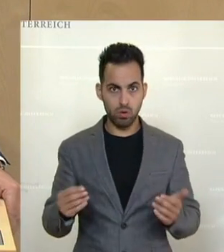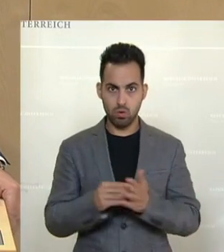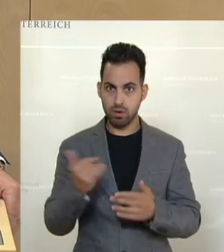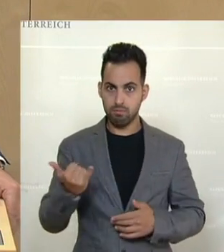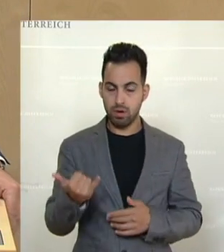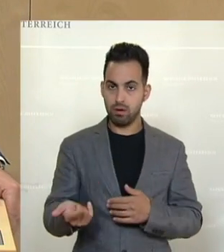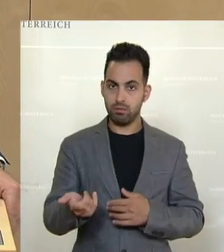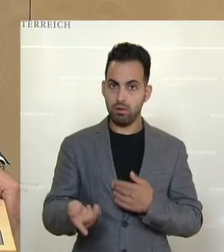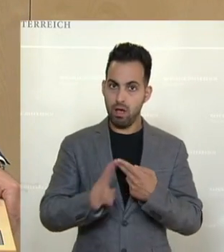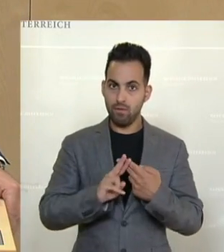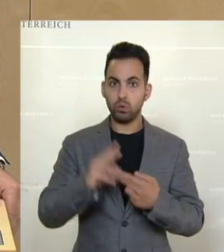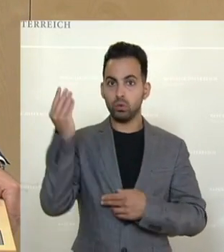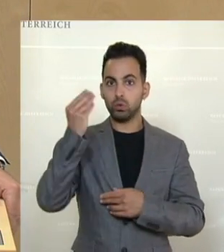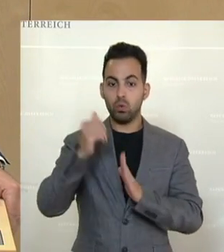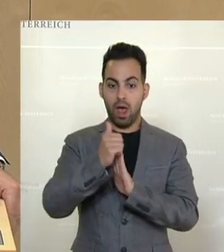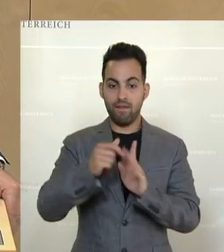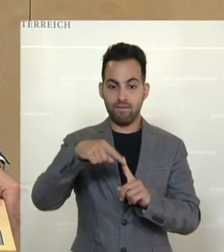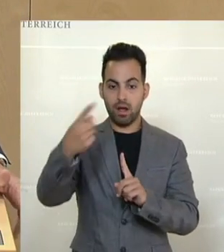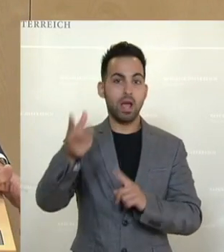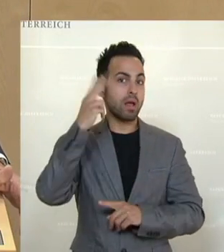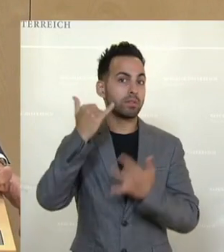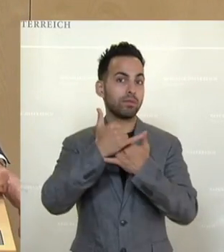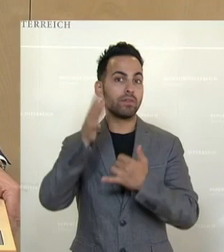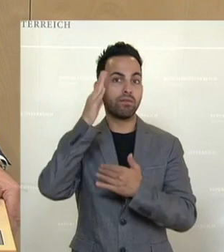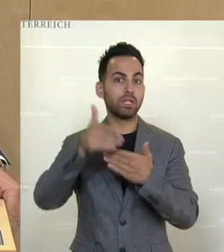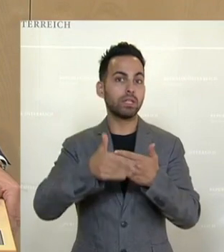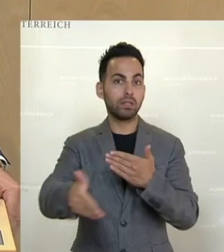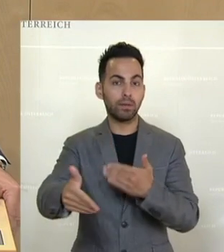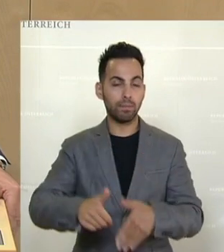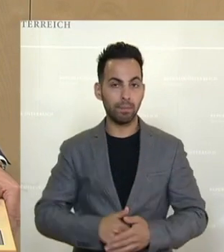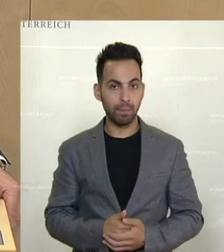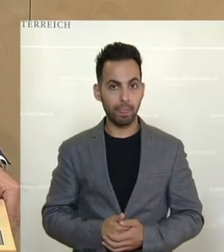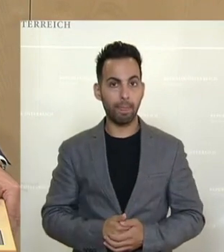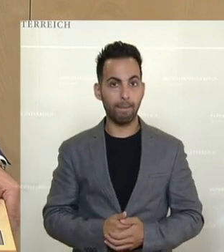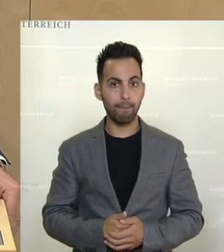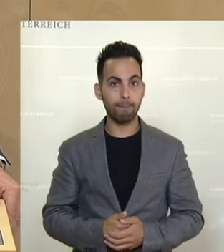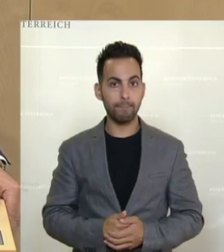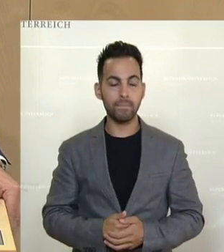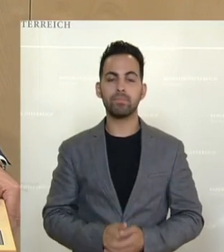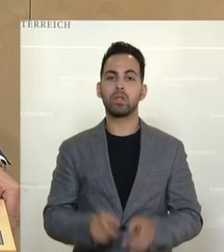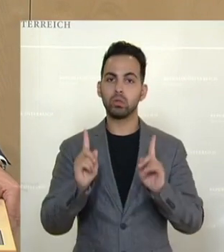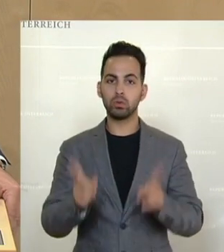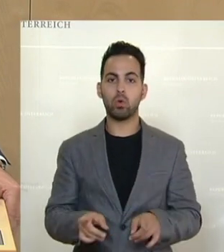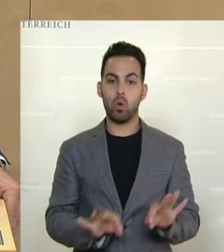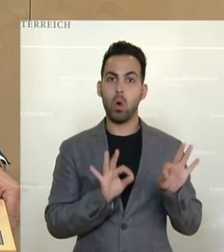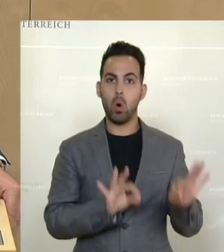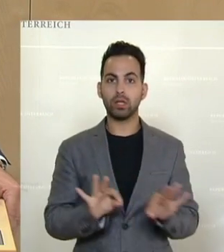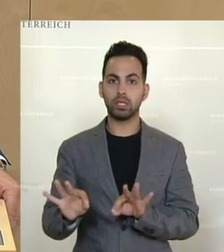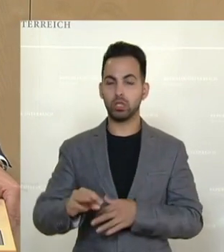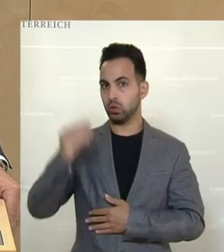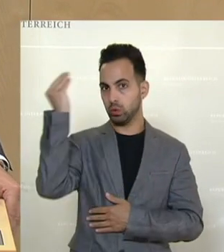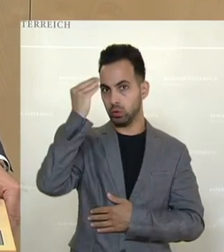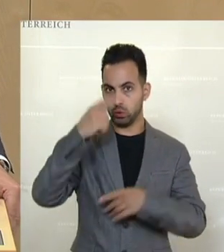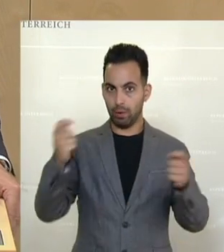im Hinblick auf den Schulbeginn im Herbst. Anstatt hier einen ordentlichen Schulbetrieb